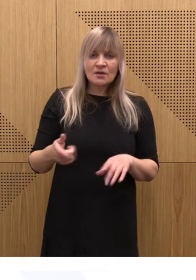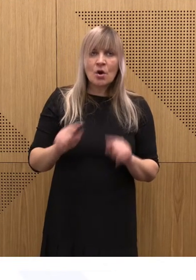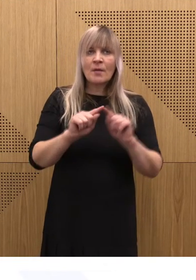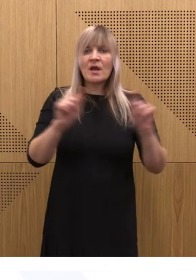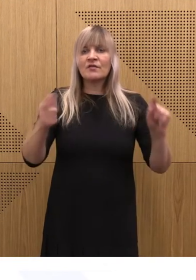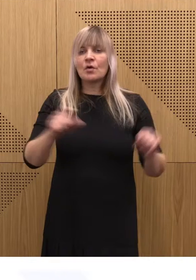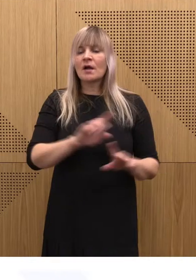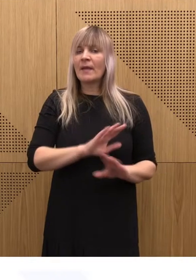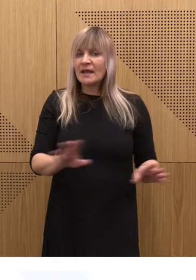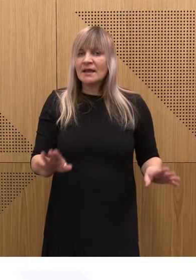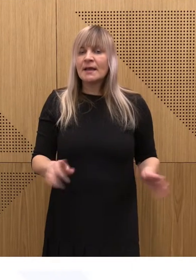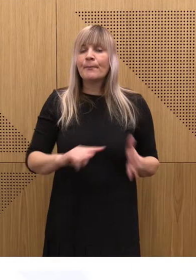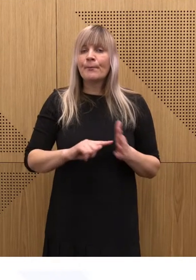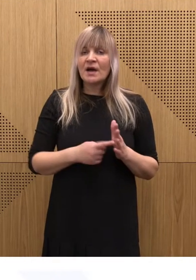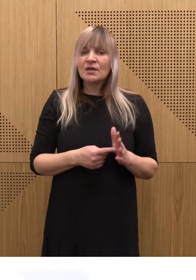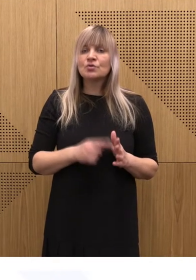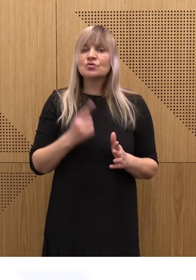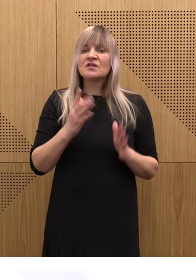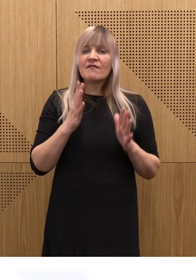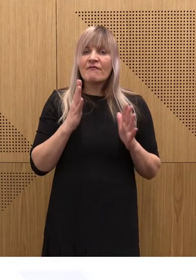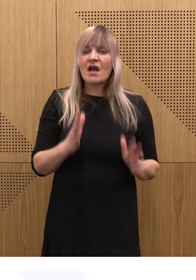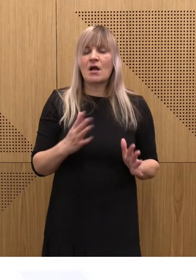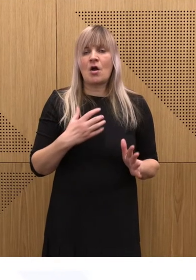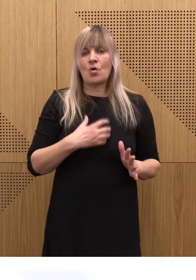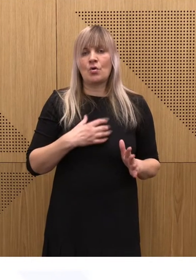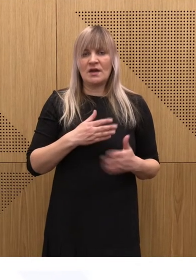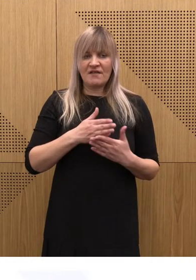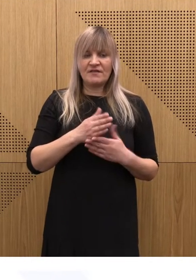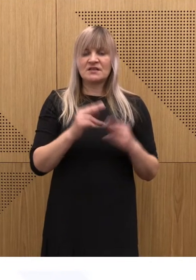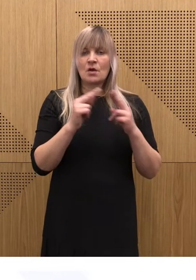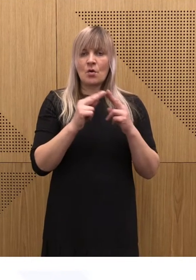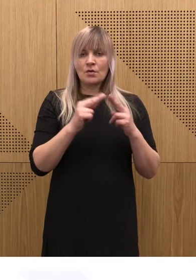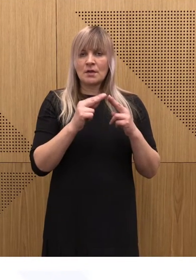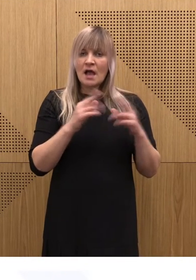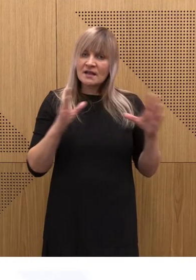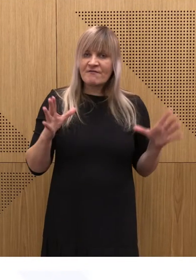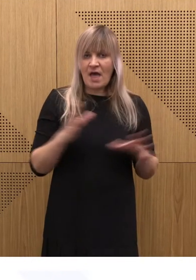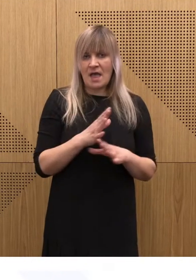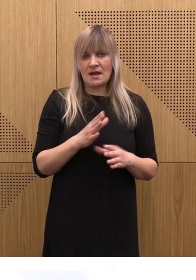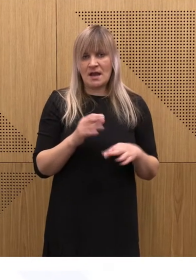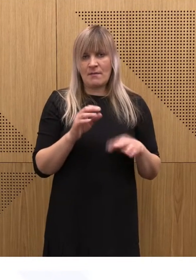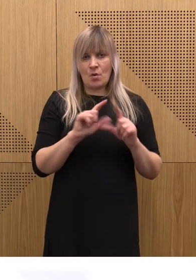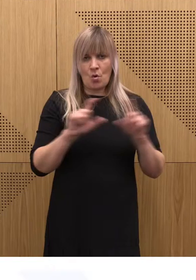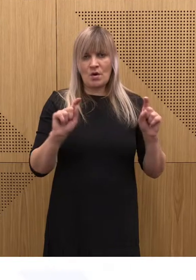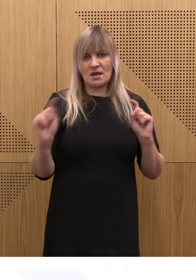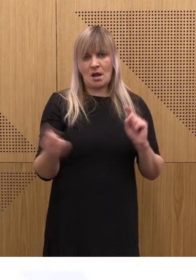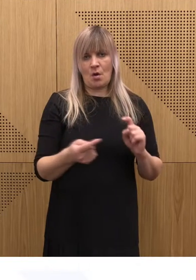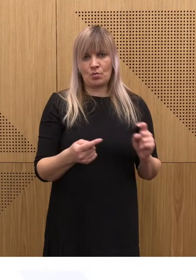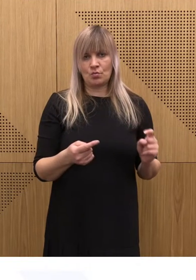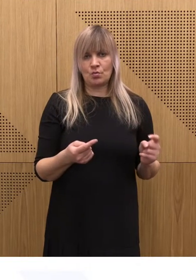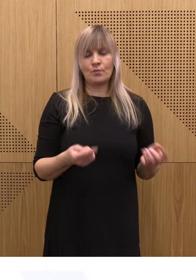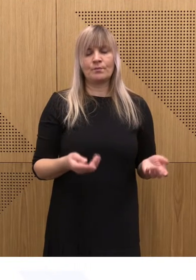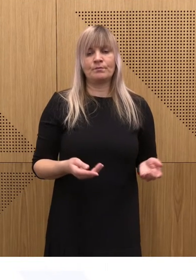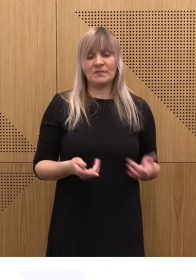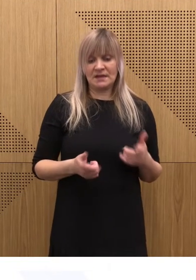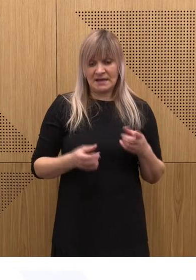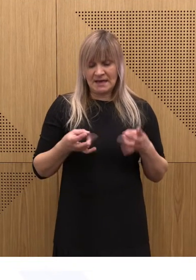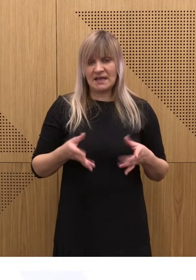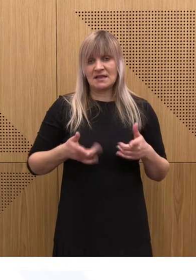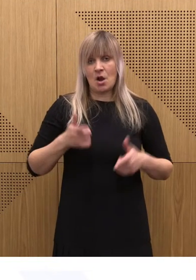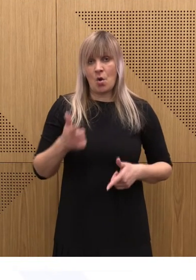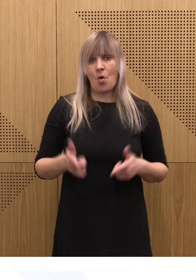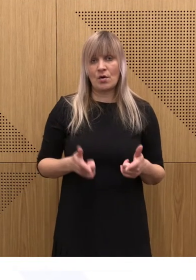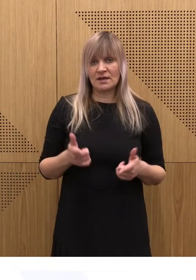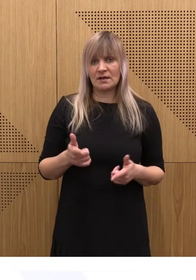kui muidu, vaid põhjus on selles, et see on üks väga oluline viis, kuidas kontaktid ühiskonnas vähenevad. Ja selle lihtsa loogikaga,